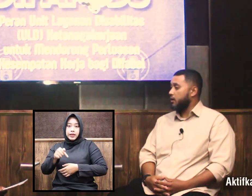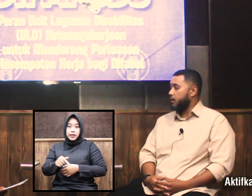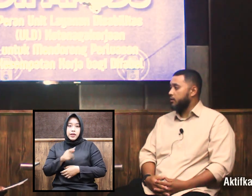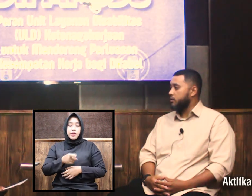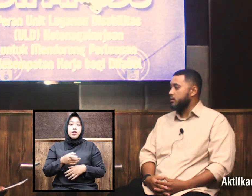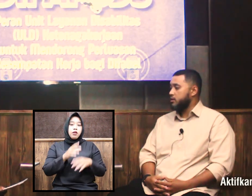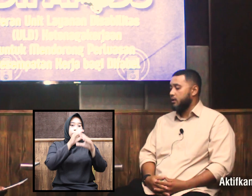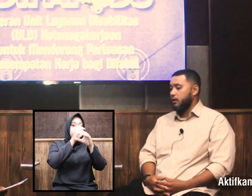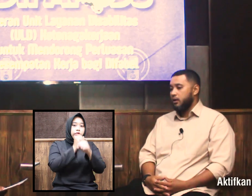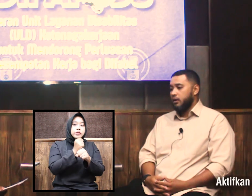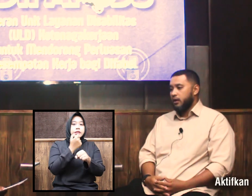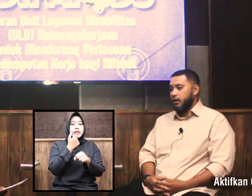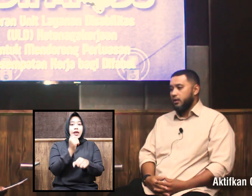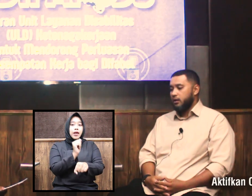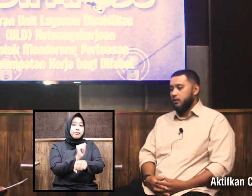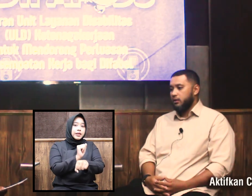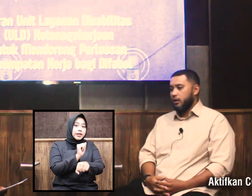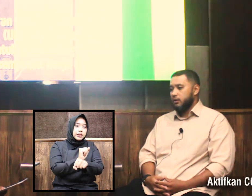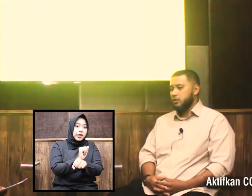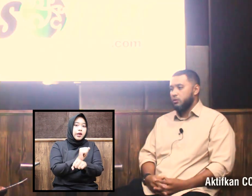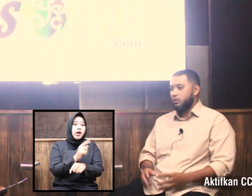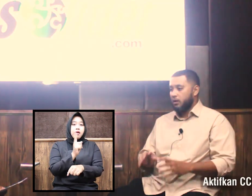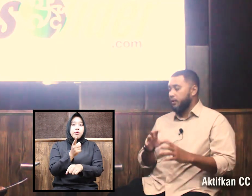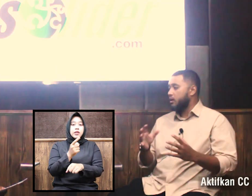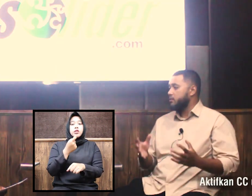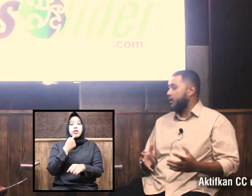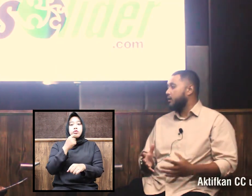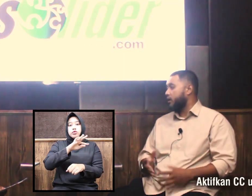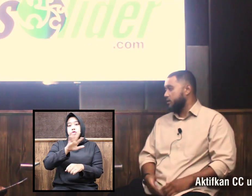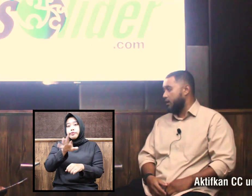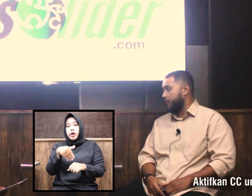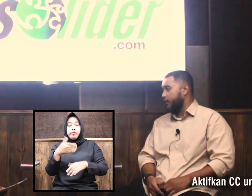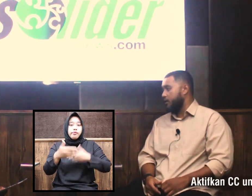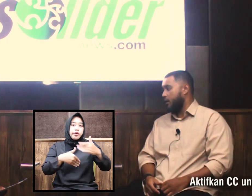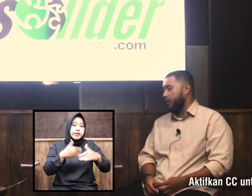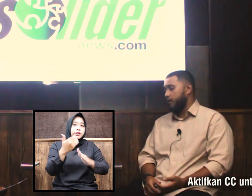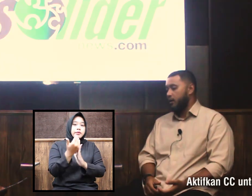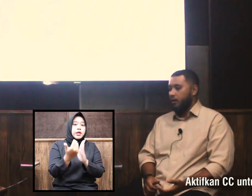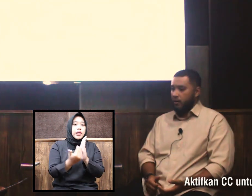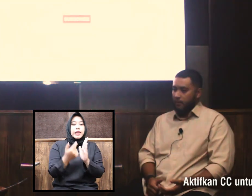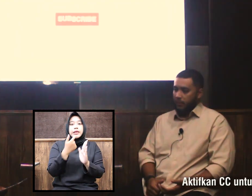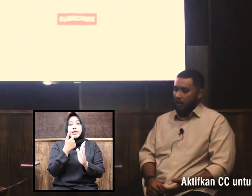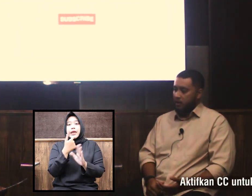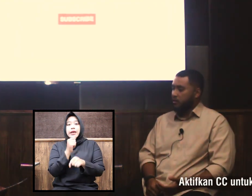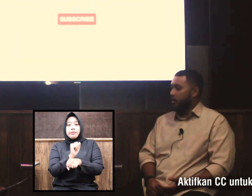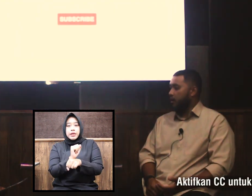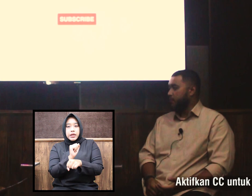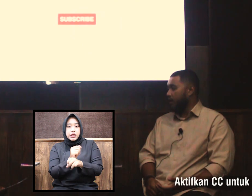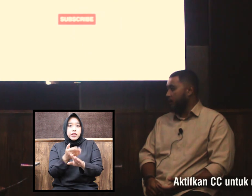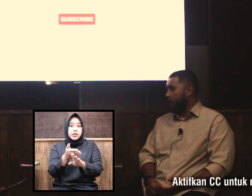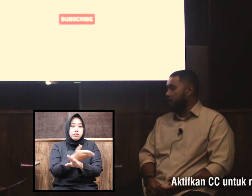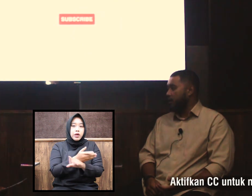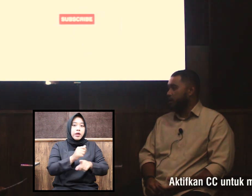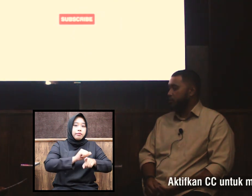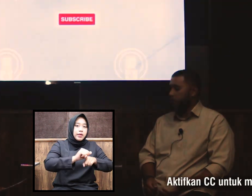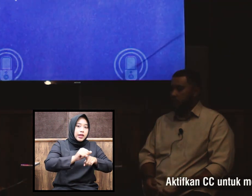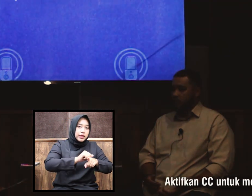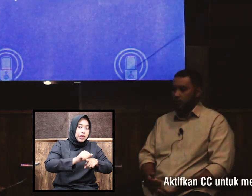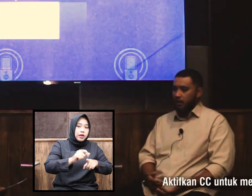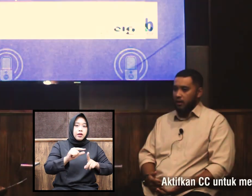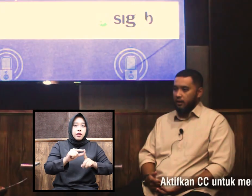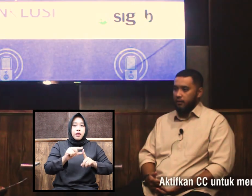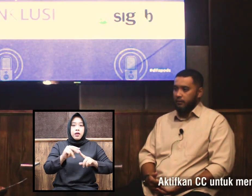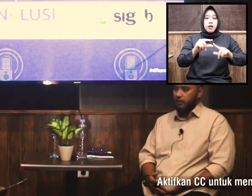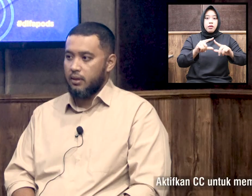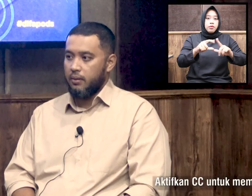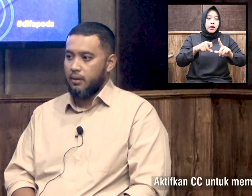ket kerjaan tentu saja kaitannya dengan keseluruhan mekanisme antar kerja ya pak ya dari prakerja dari pelatihannya kemudian